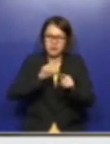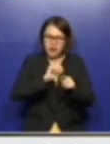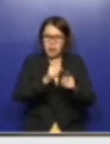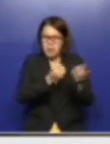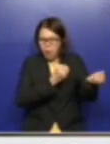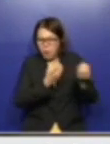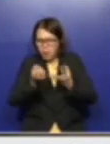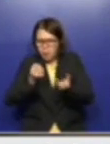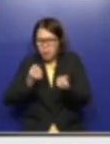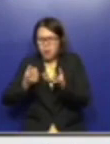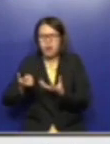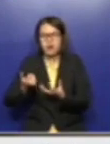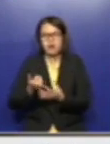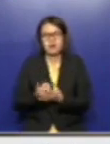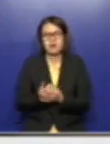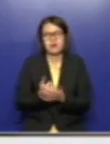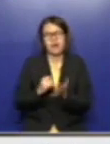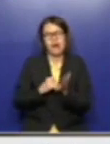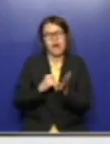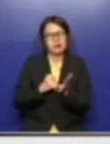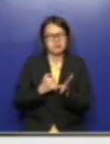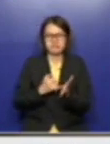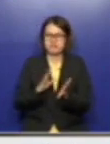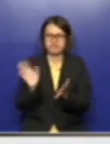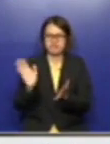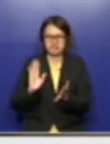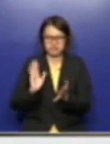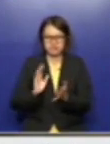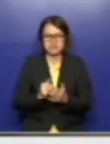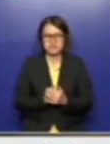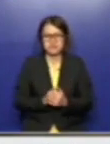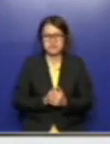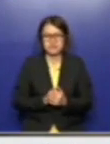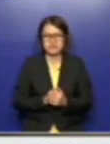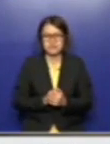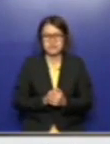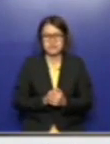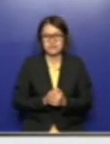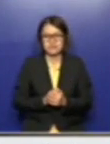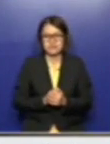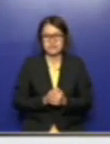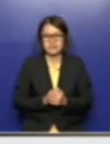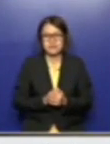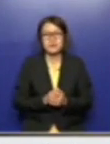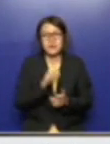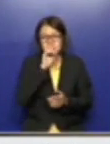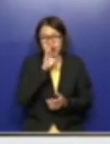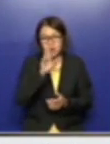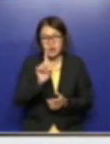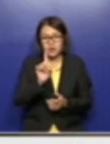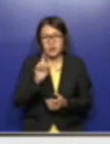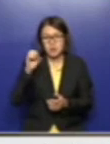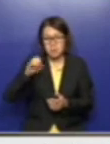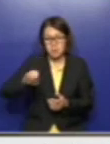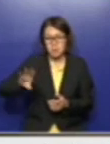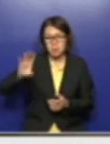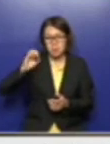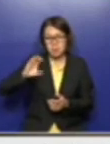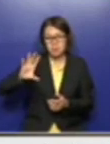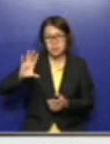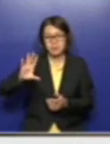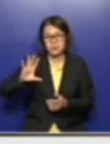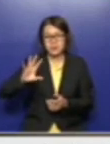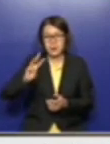นั้นบอกอย่างนี้ง่ายไปครับท่านประธานครับและผมอยากจะบอกท่านอีกอย่างหนึ่งนะครับบริษัท Market